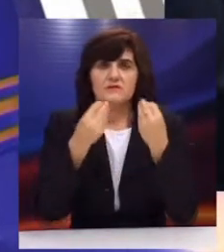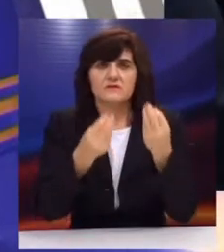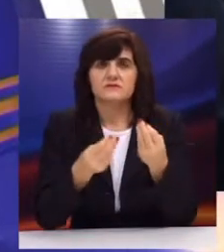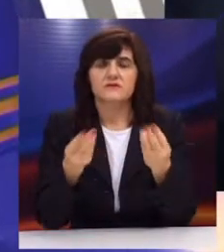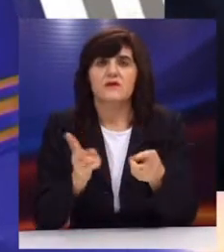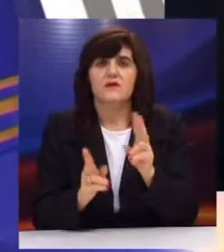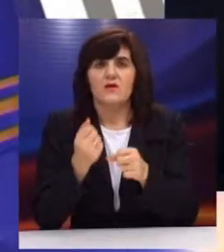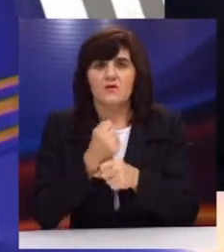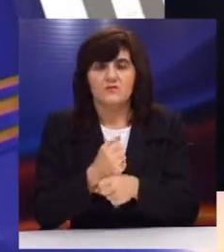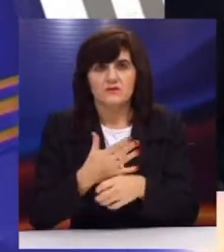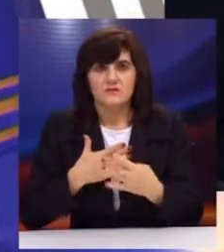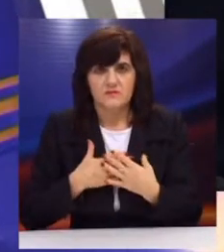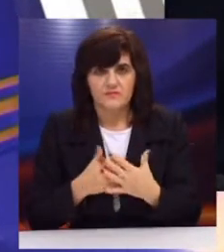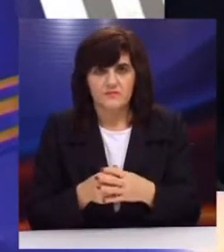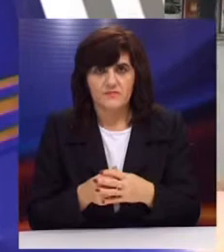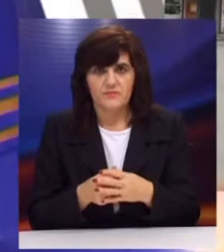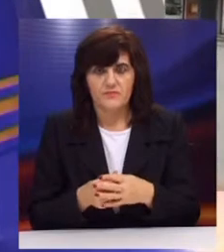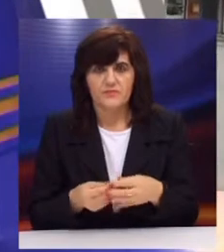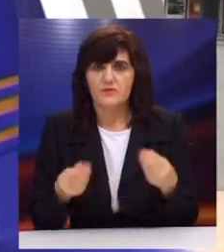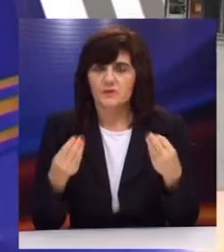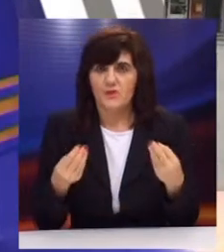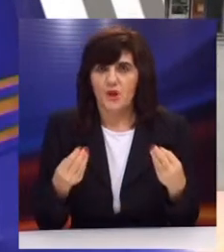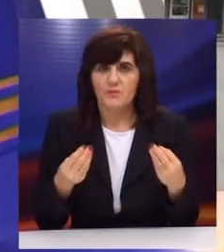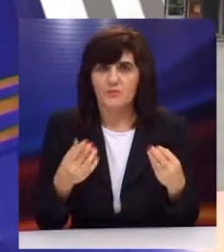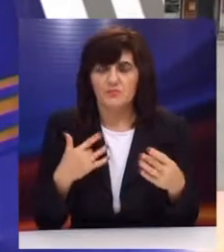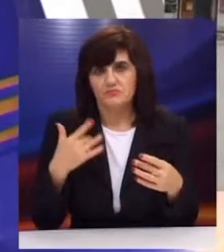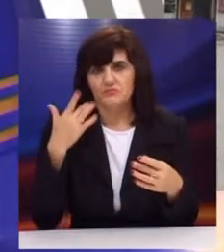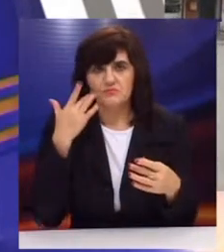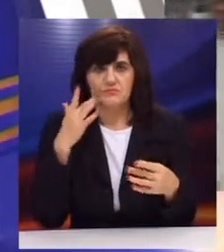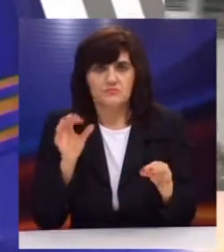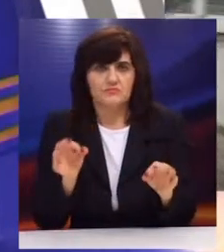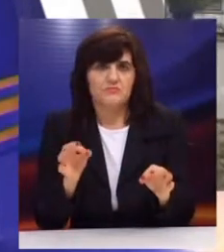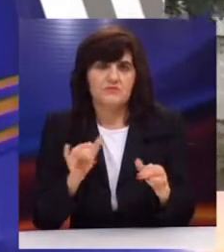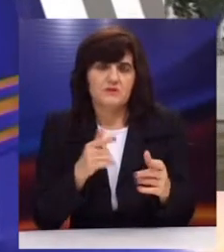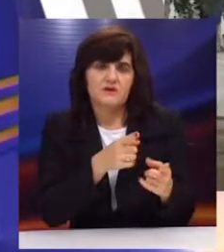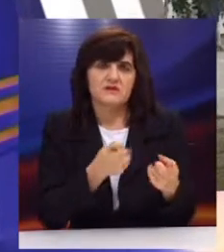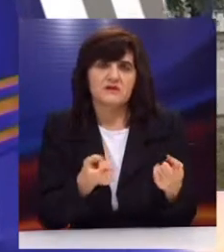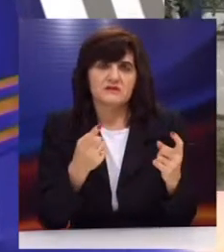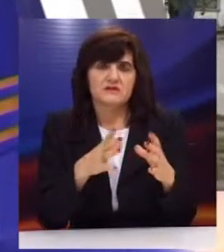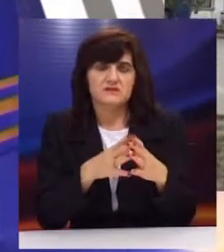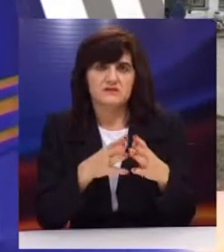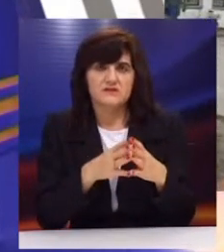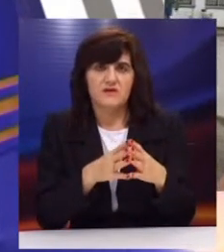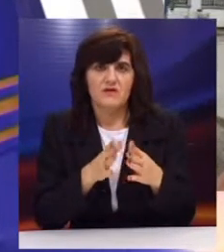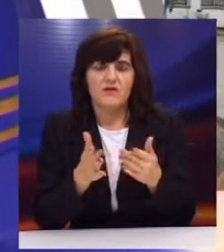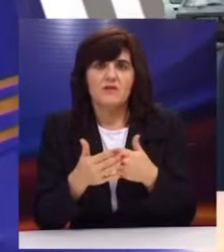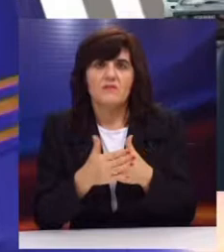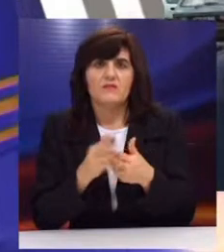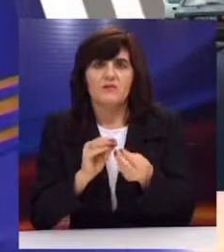kako da se zaštite. Dobro. Sve u svakom slučaju, savršeno. Mali Bajmok je, po meni, miran